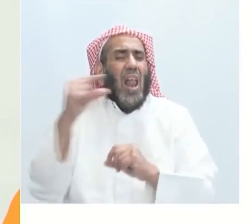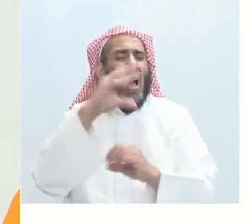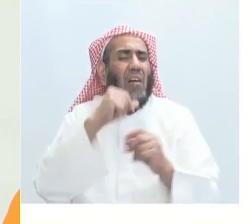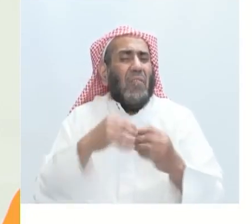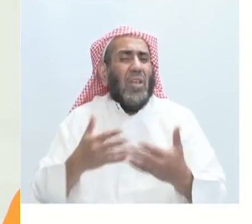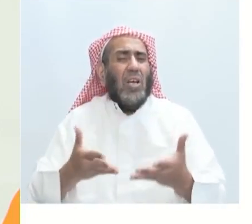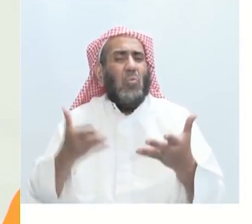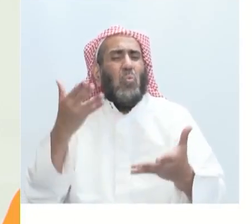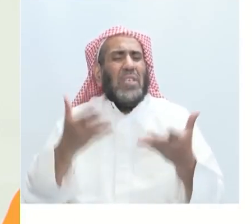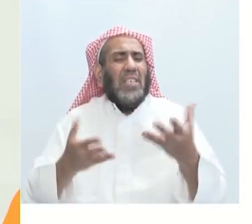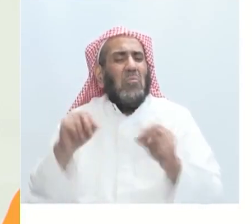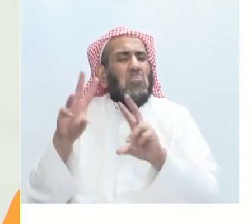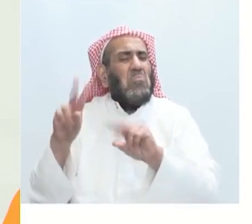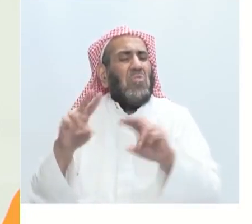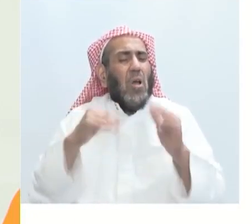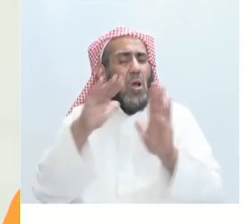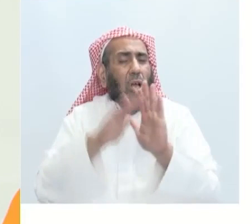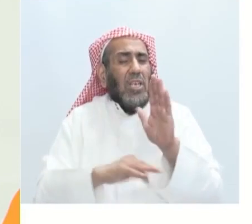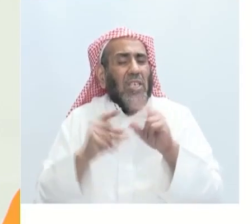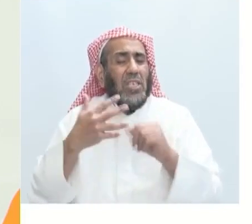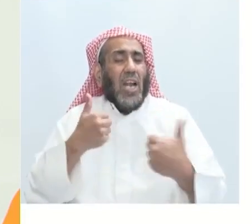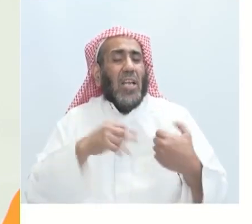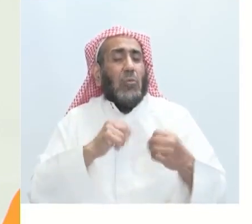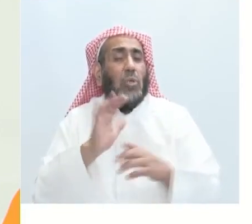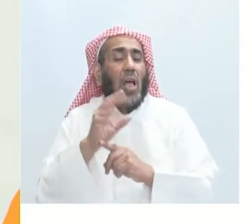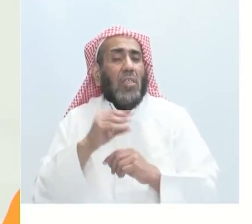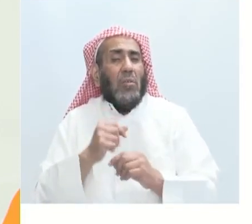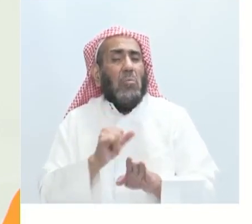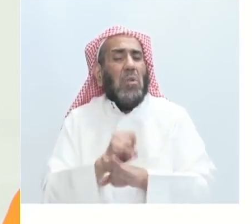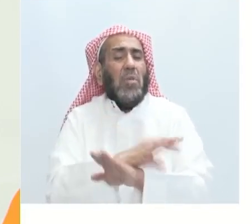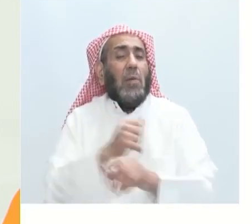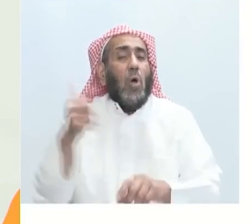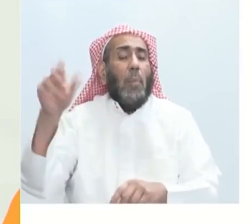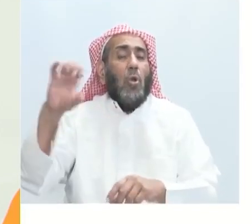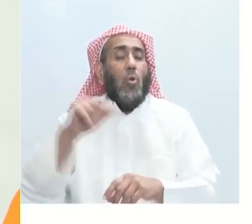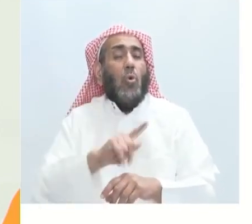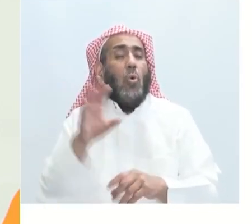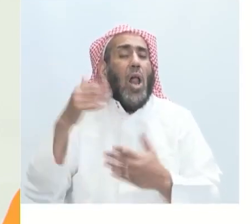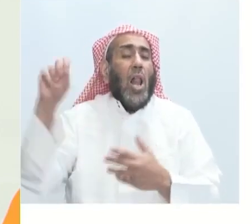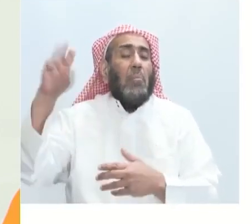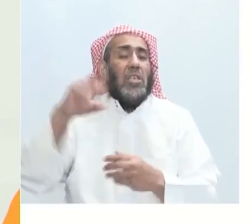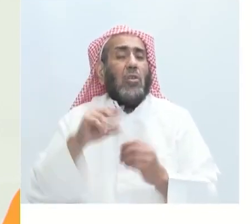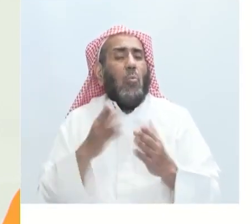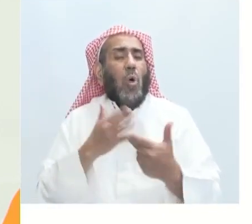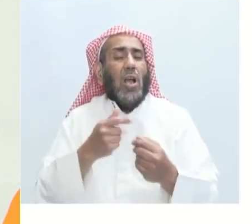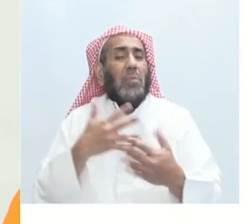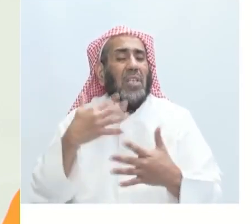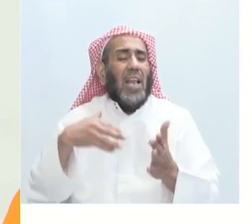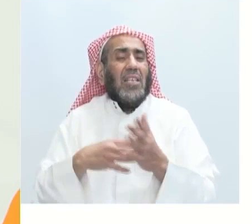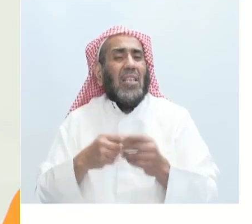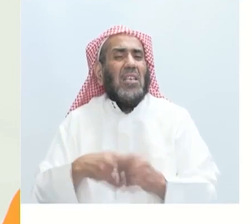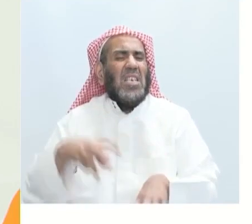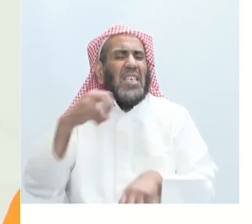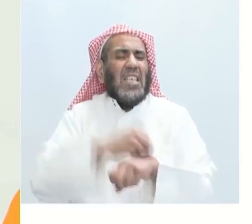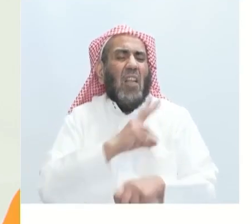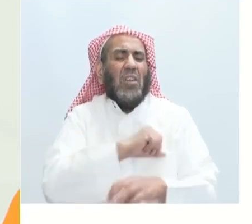الواحد والاقتباس من الشعر القديم وبخاصه في شعر الغزل وتاثر بمذاهب جديده كابو والمهجرين ومواكبه الاحداث العربيه كاحتلال فلسطين